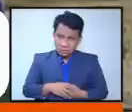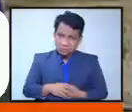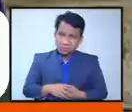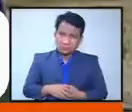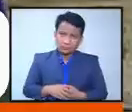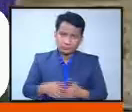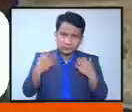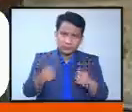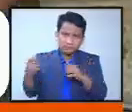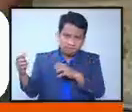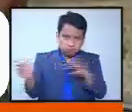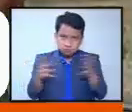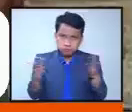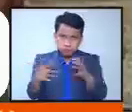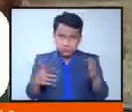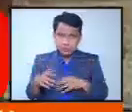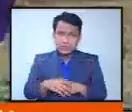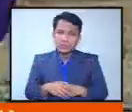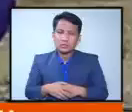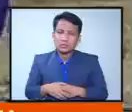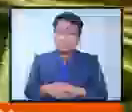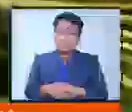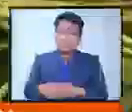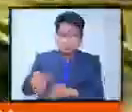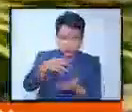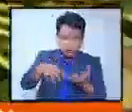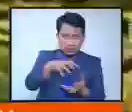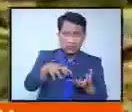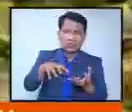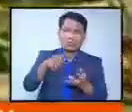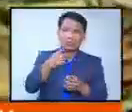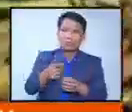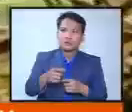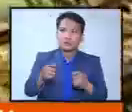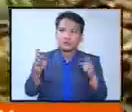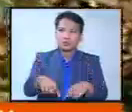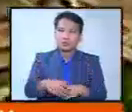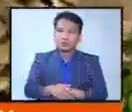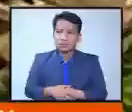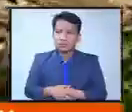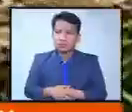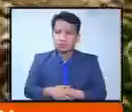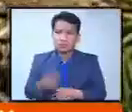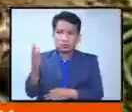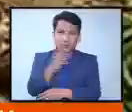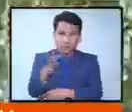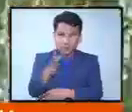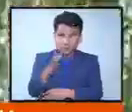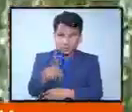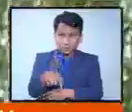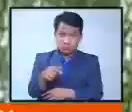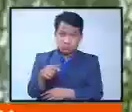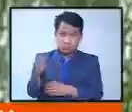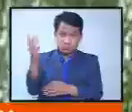hangin din eh, nung padalwa dito, bago nagpaikot na. Pero pinadapa ni Tisoy ang mga pananim niyang saging.